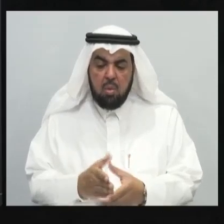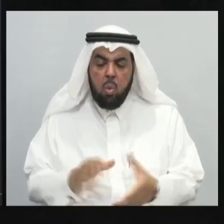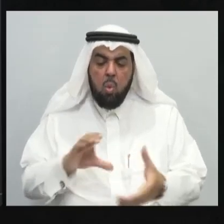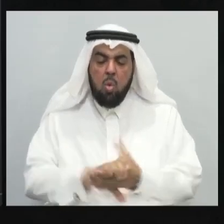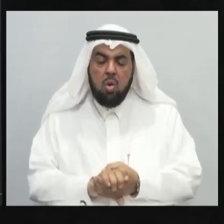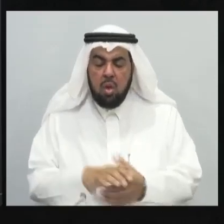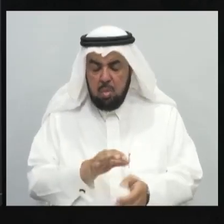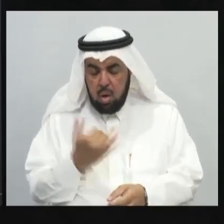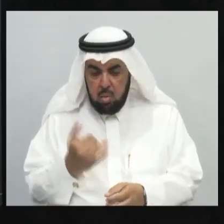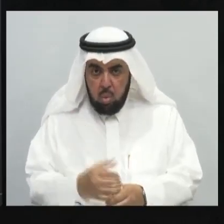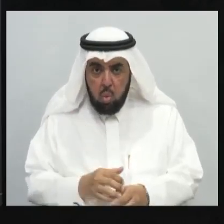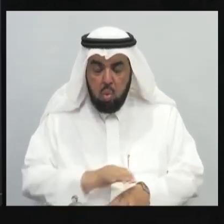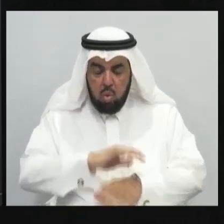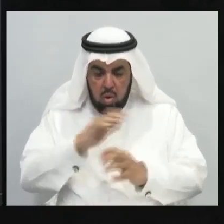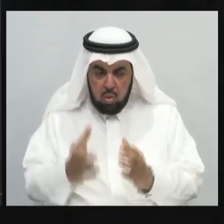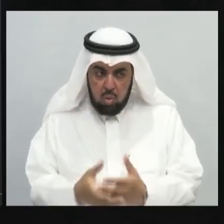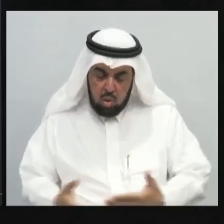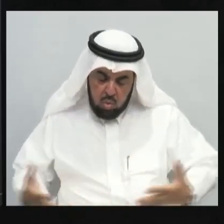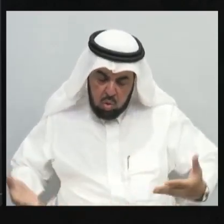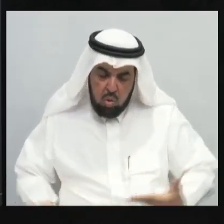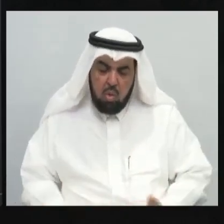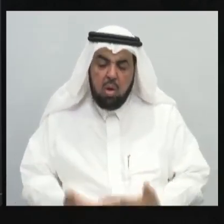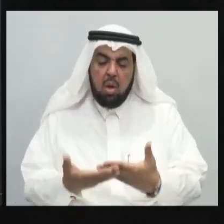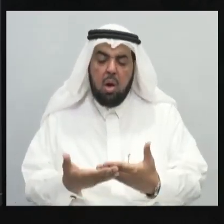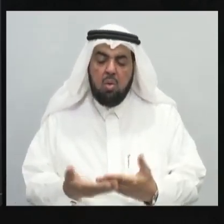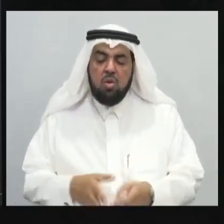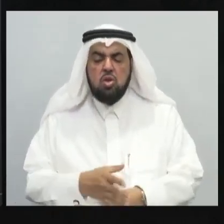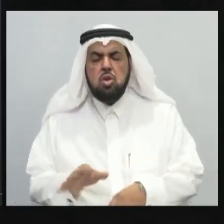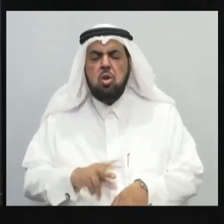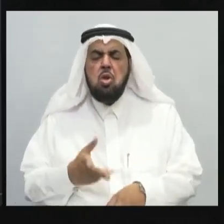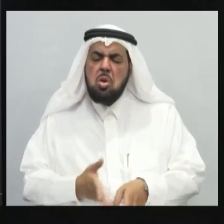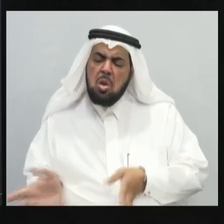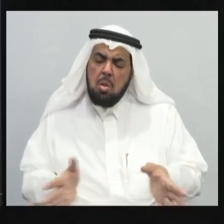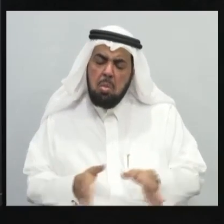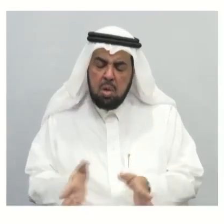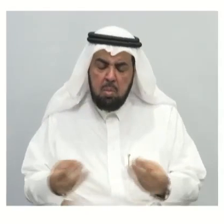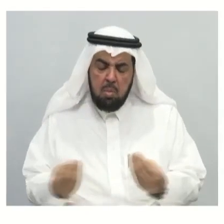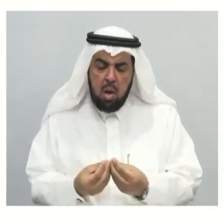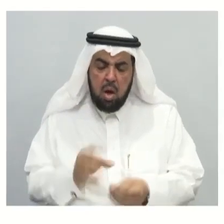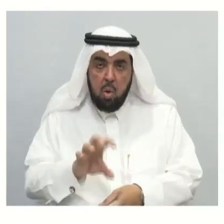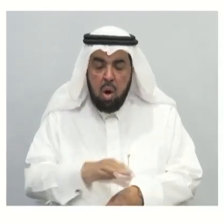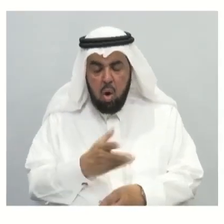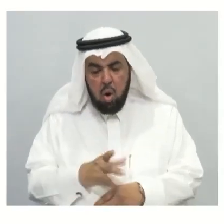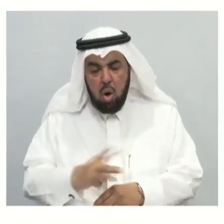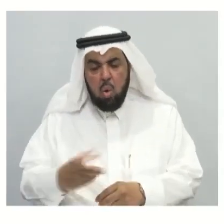العربي وايضا التعاون في شتى المجالات مع الدول